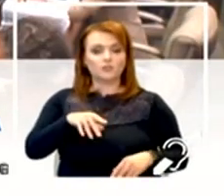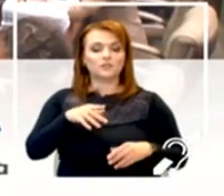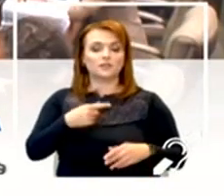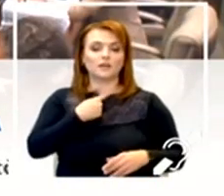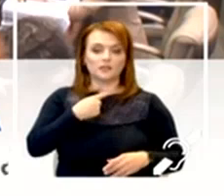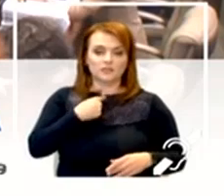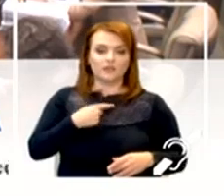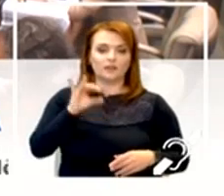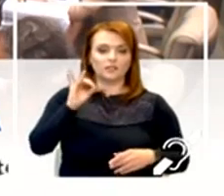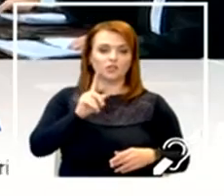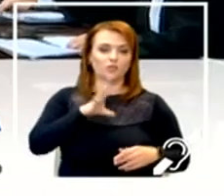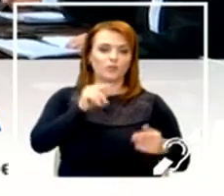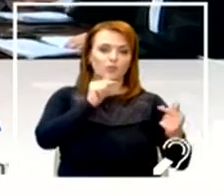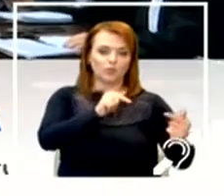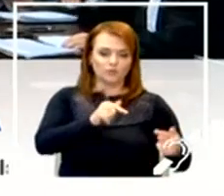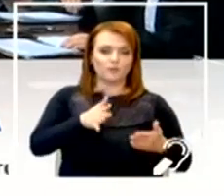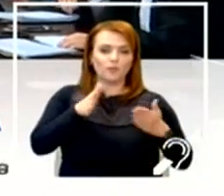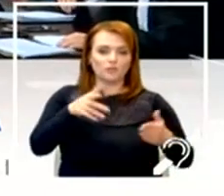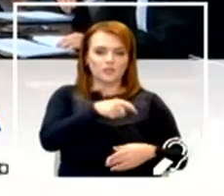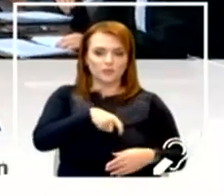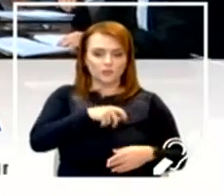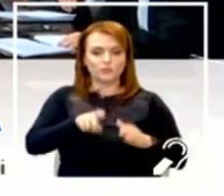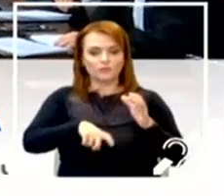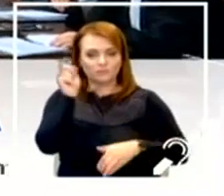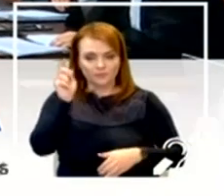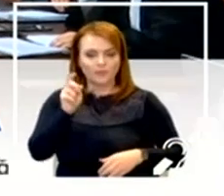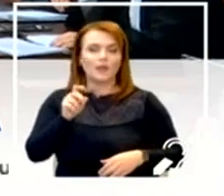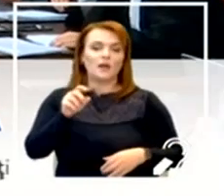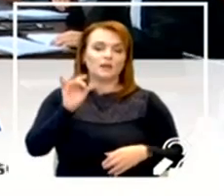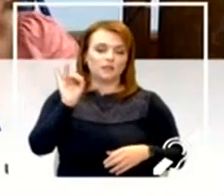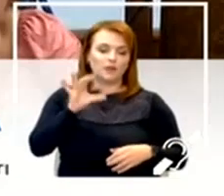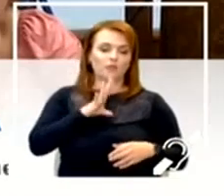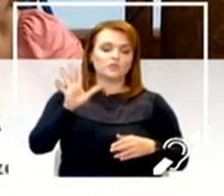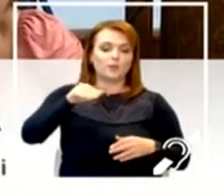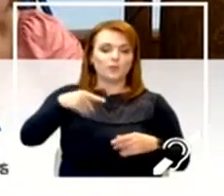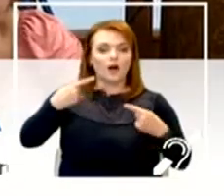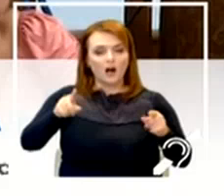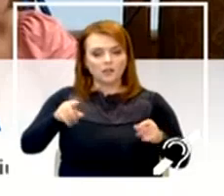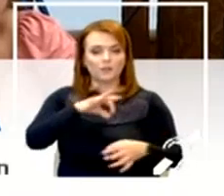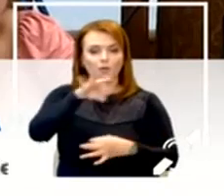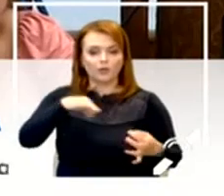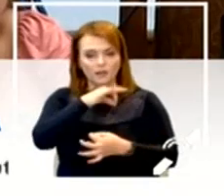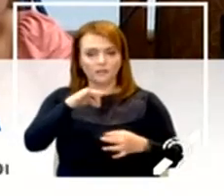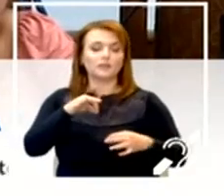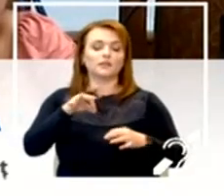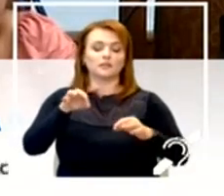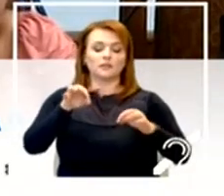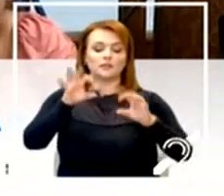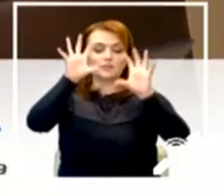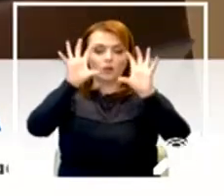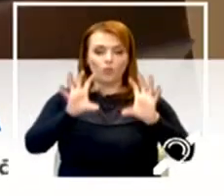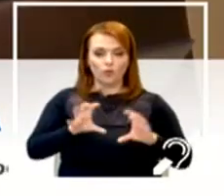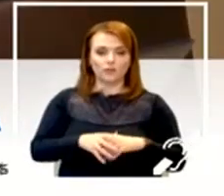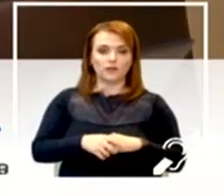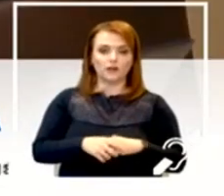fost declarate neconstituționale acum câteva zile după ce au fost atacate de către deputații fostului partid șor la plenara comisiei de la Veneția a